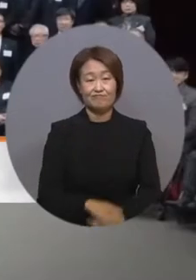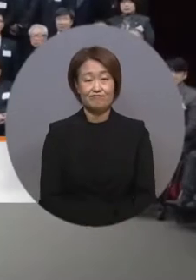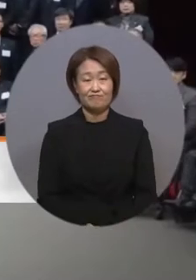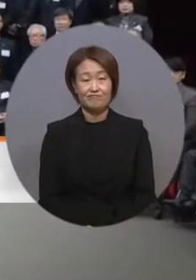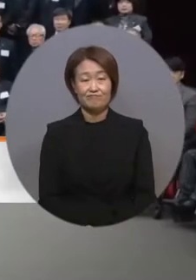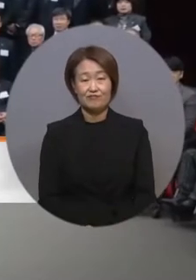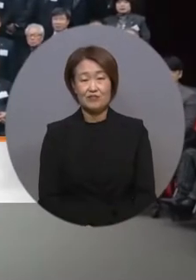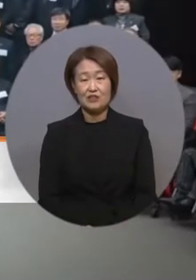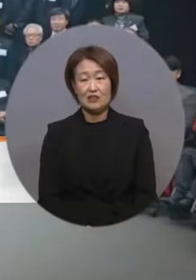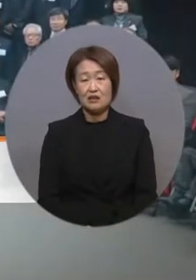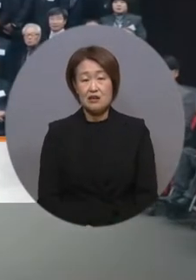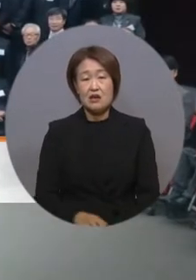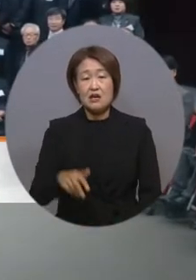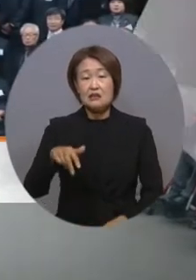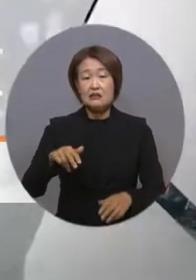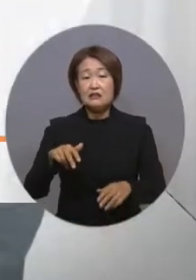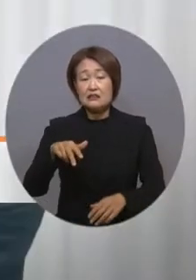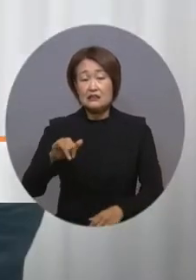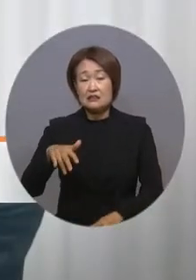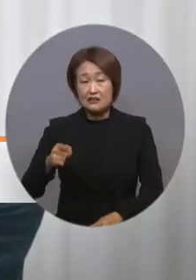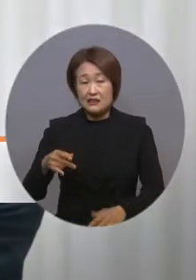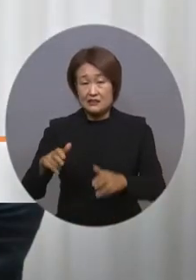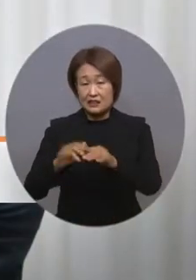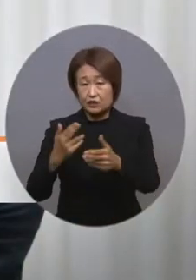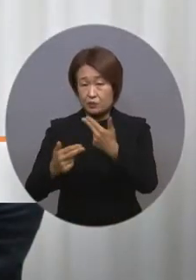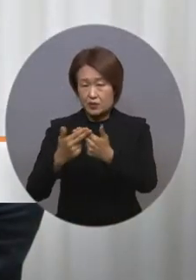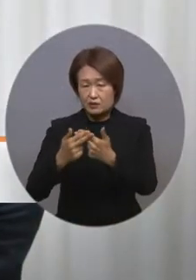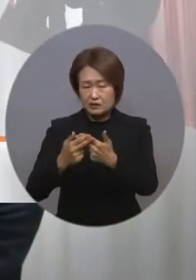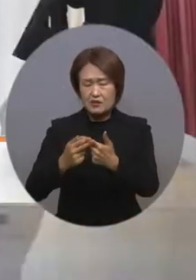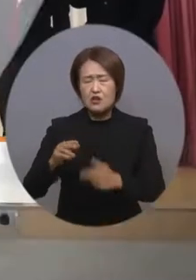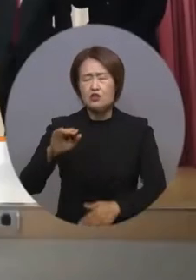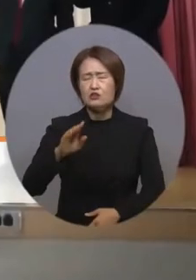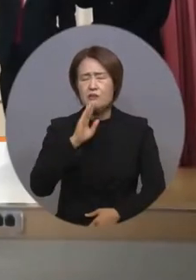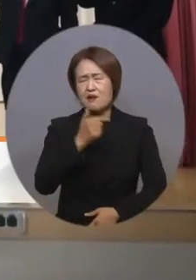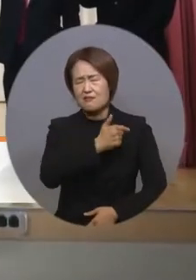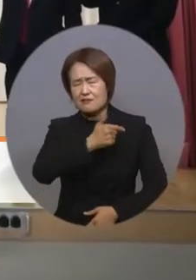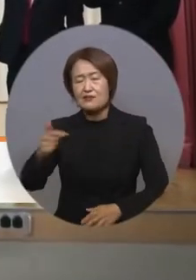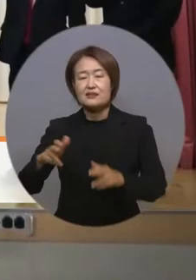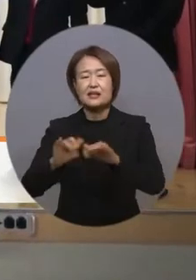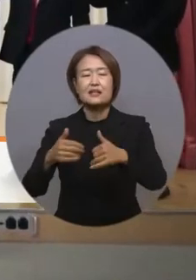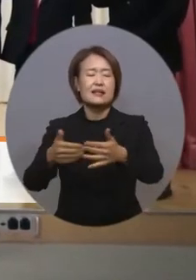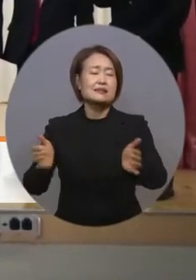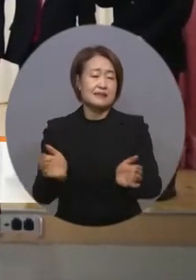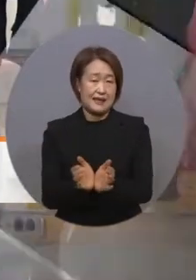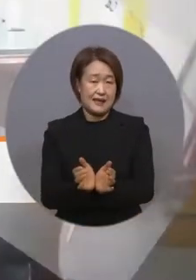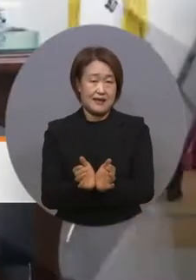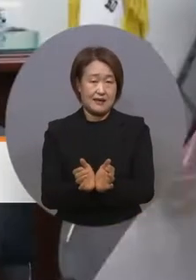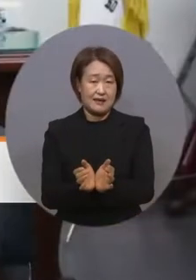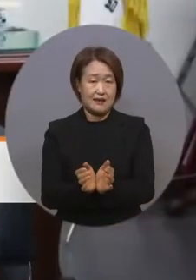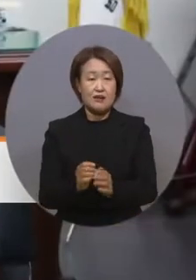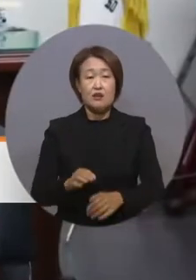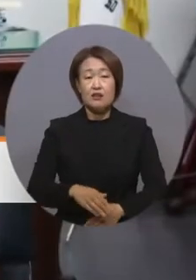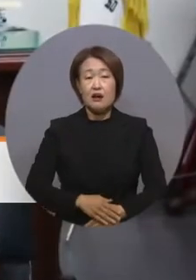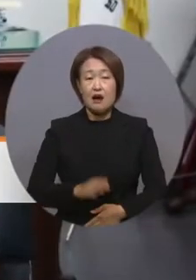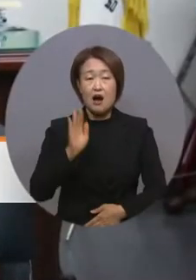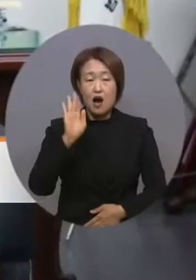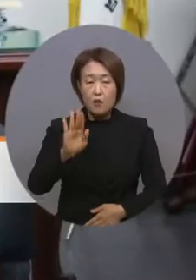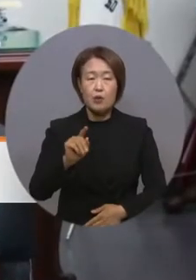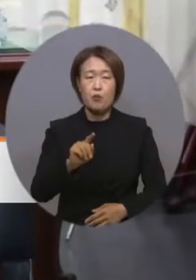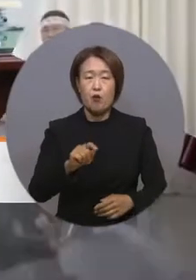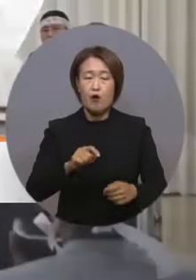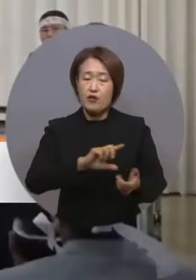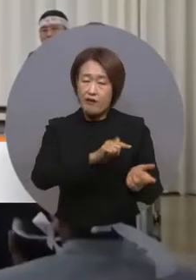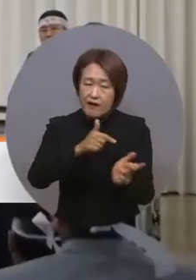한국지체장애인협회는 전국 최대 규모의 장애인단체로 복지발전에 역할을 하는 한편 세보람과 소셜포커스